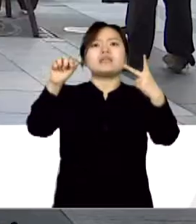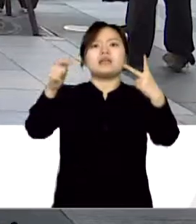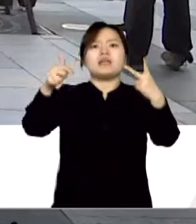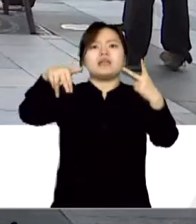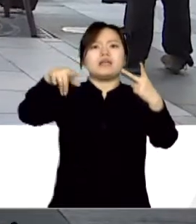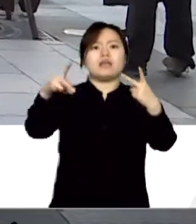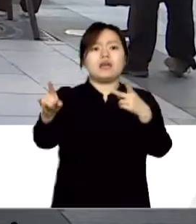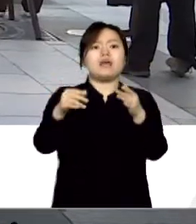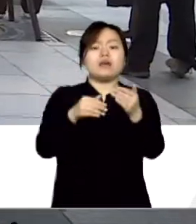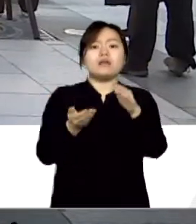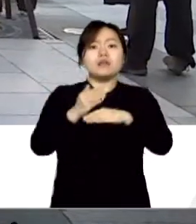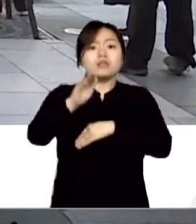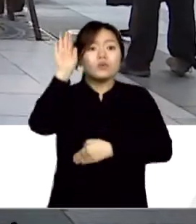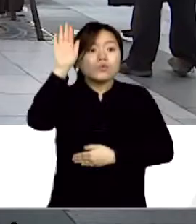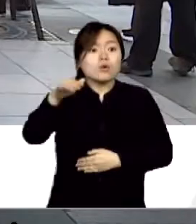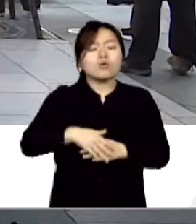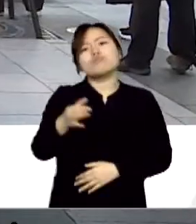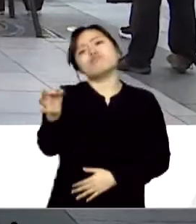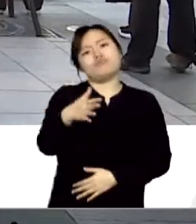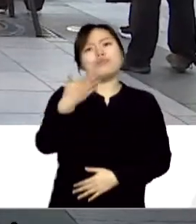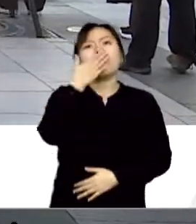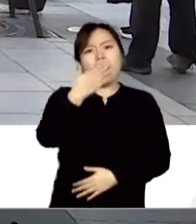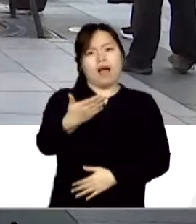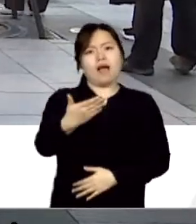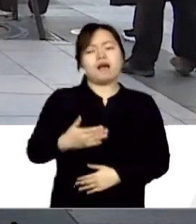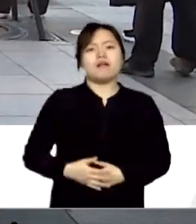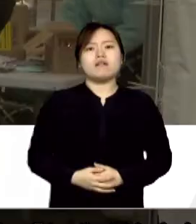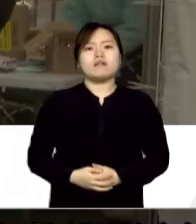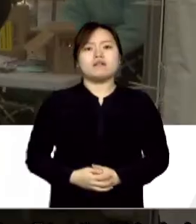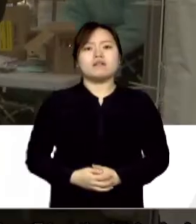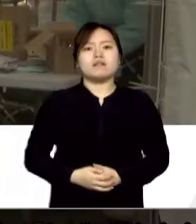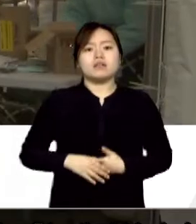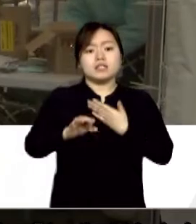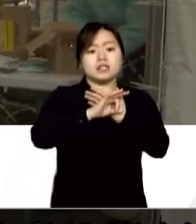이상부터는 누구나 선별진료소에서 무료로 검사가 가능합니다.